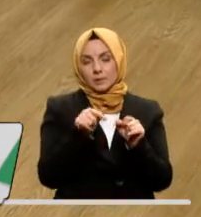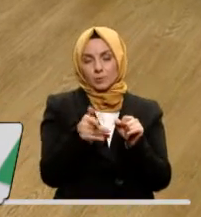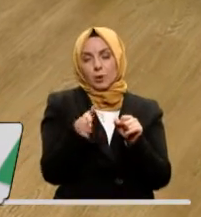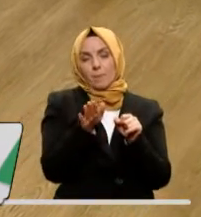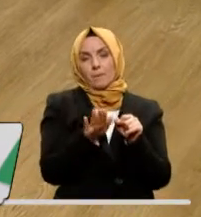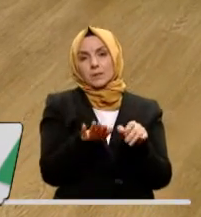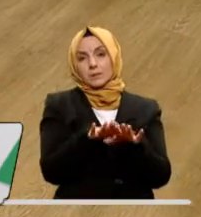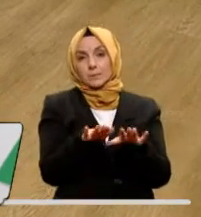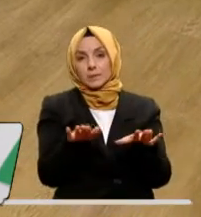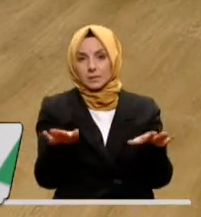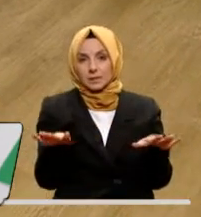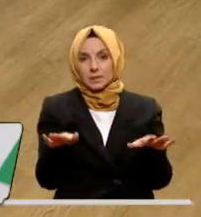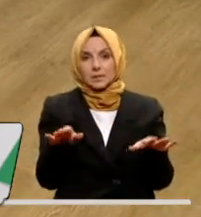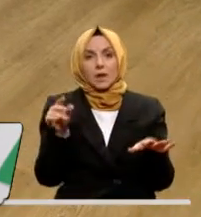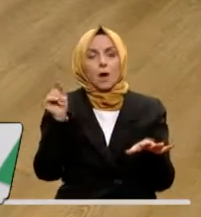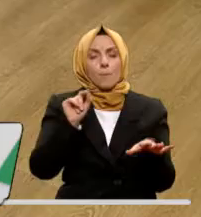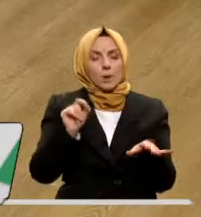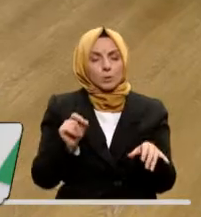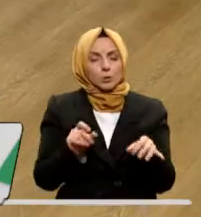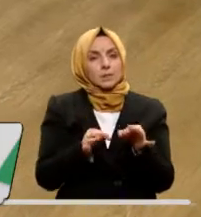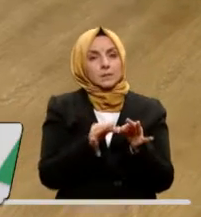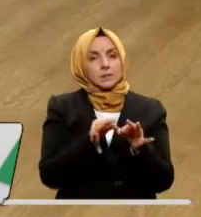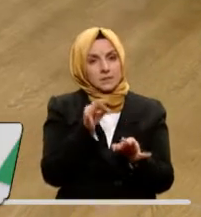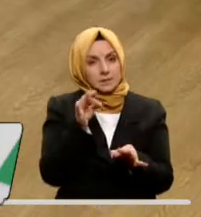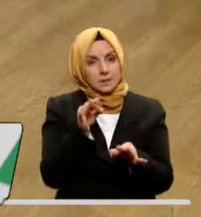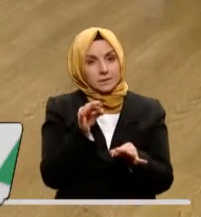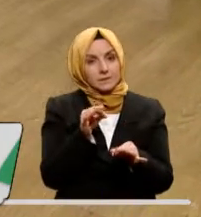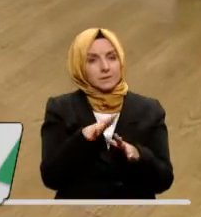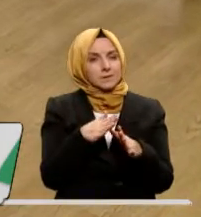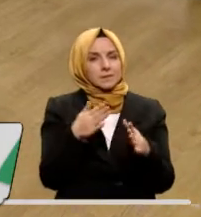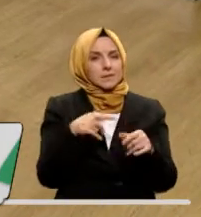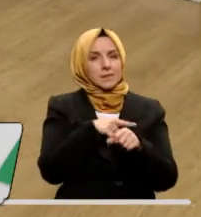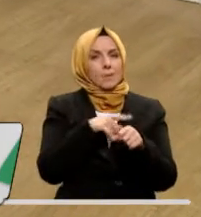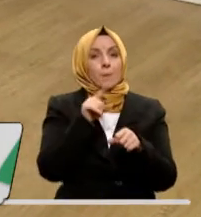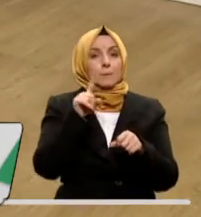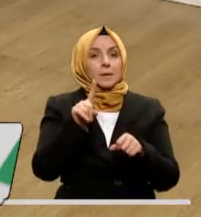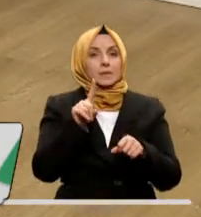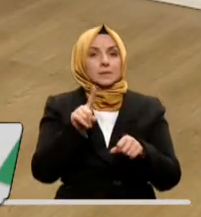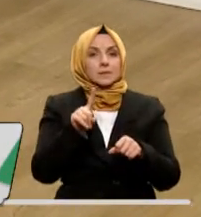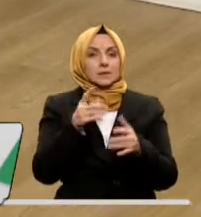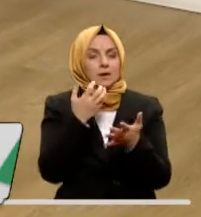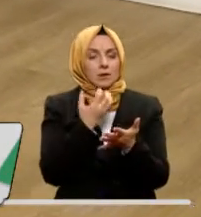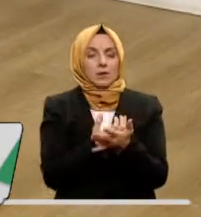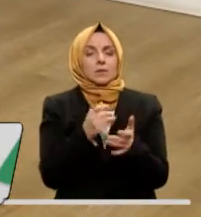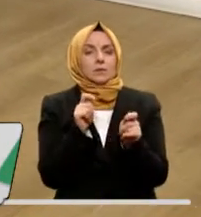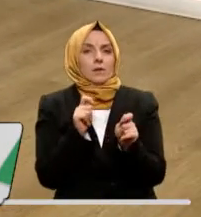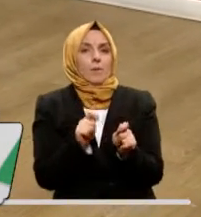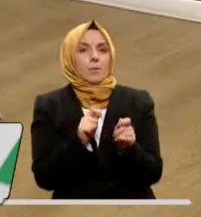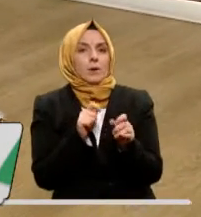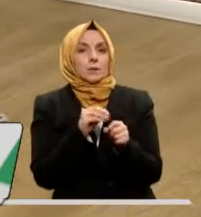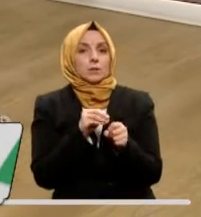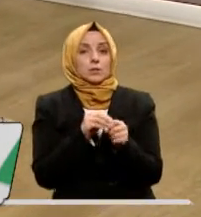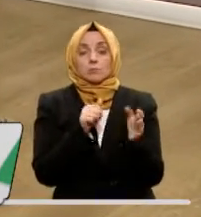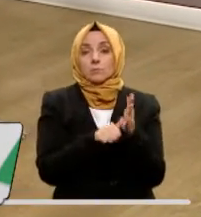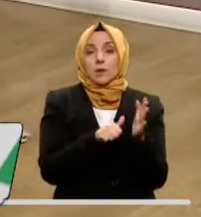dışında masallarında işlem memurlarımızın insanımızın yaz ne zaman bir kayıt tutabileceğim dediği şöyle spralli